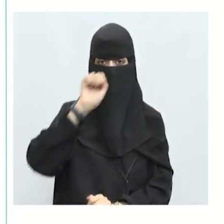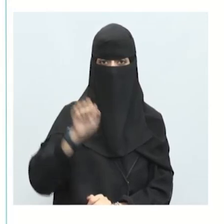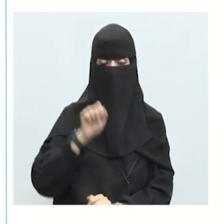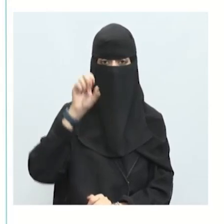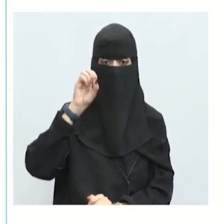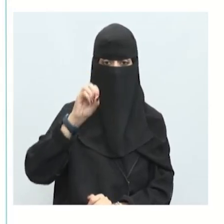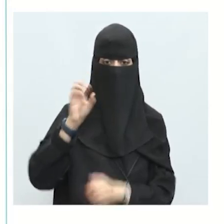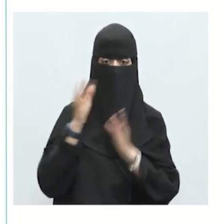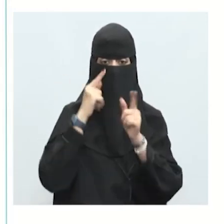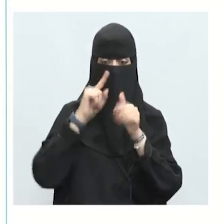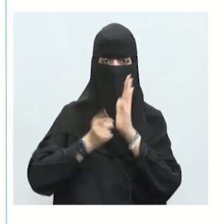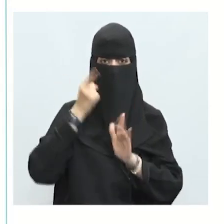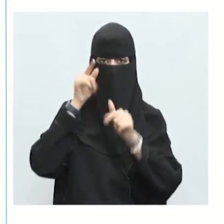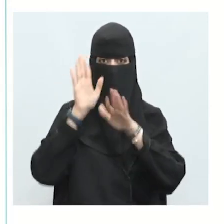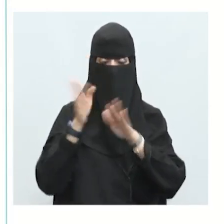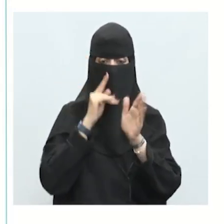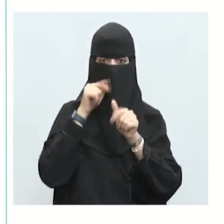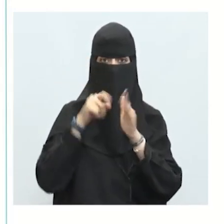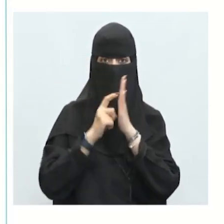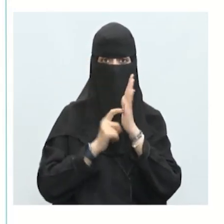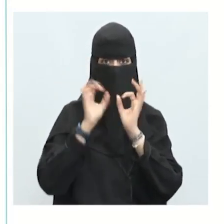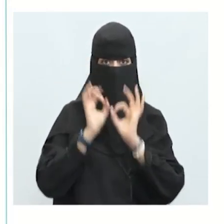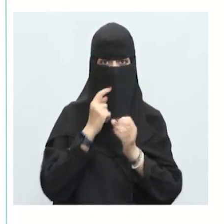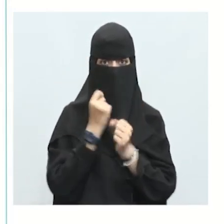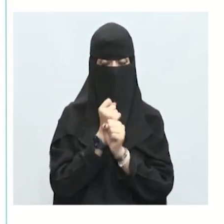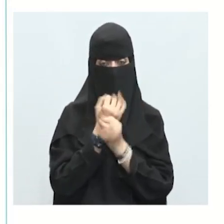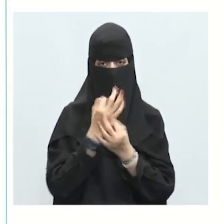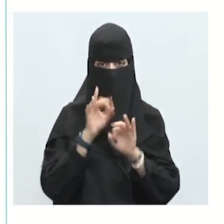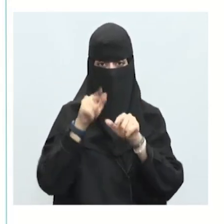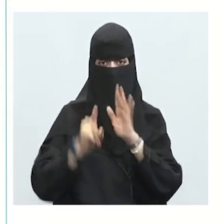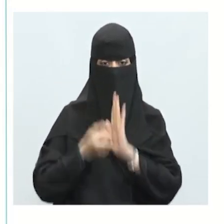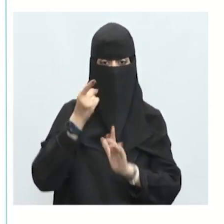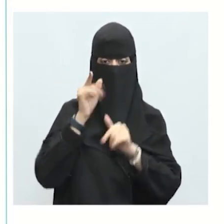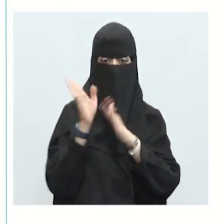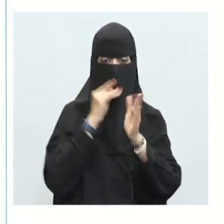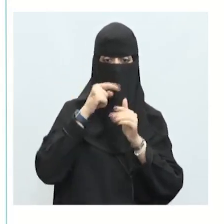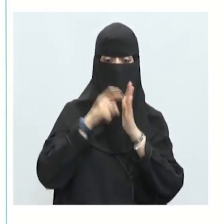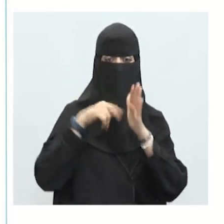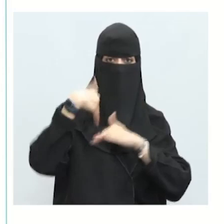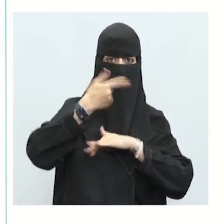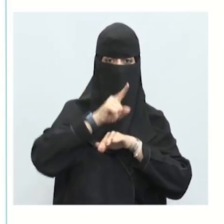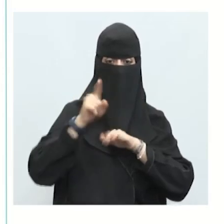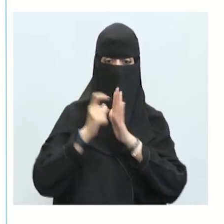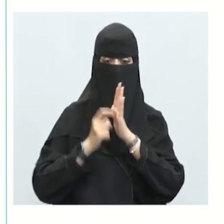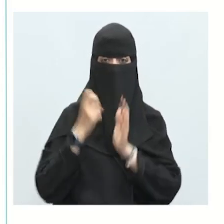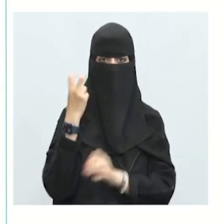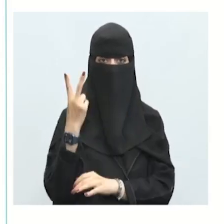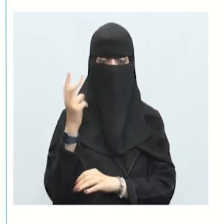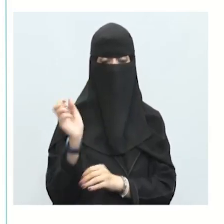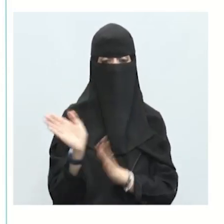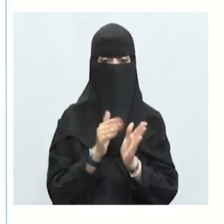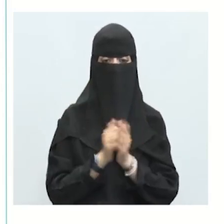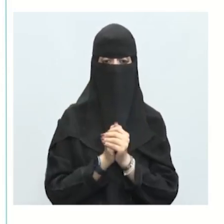نقول اف الشرط اذا تحقق الشرط يتم تنفيذ العباره واحد والا يتم تنفيذ العباره